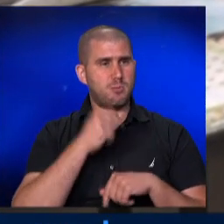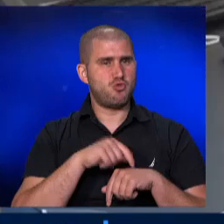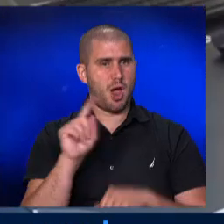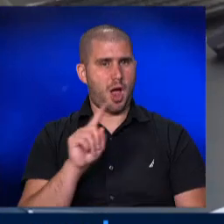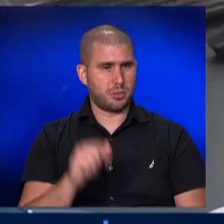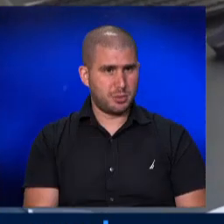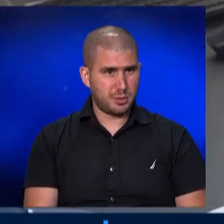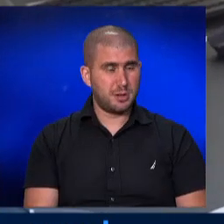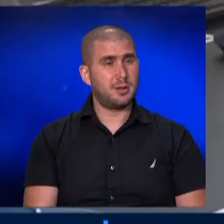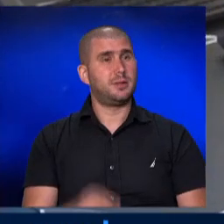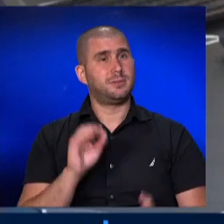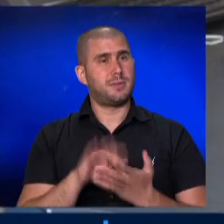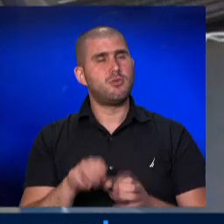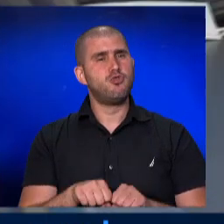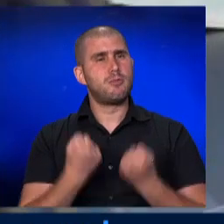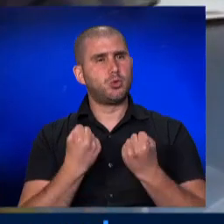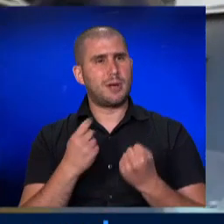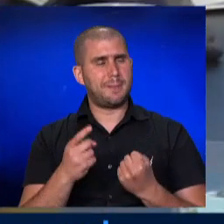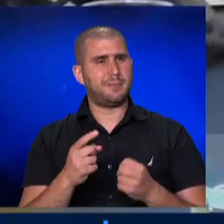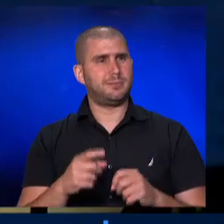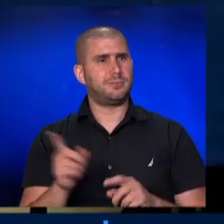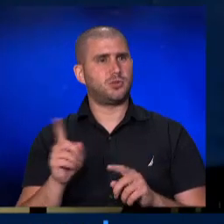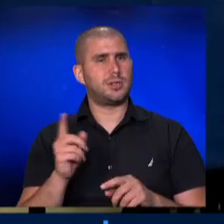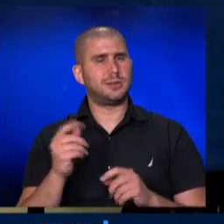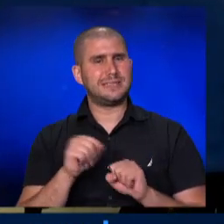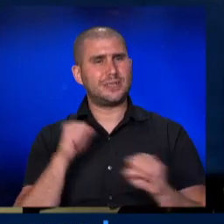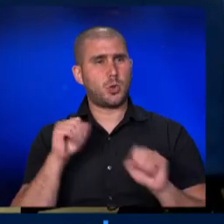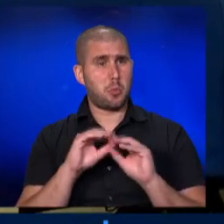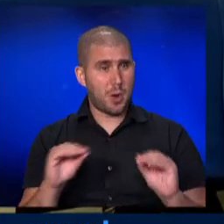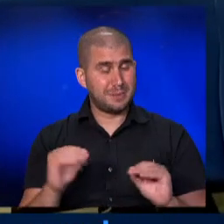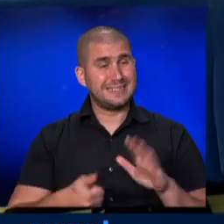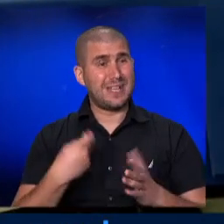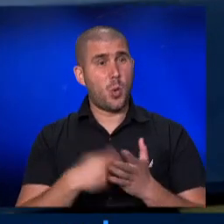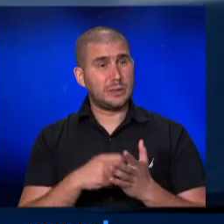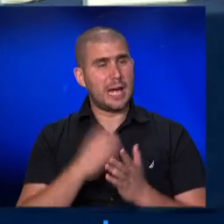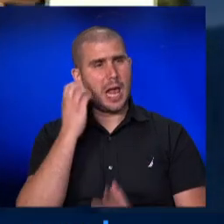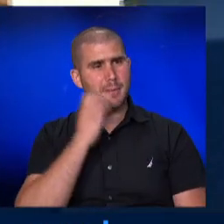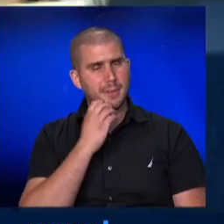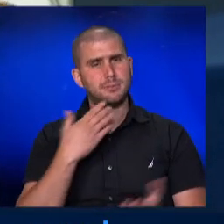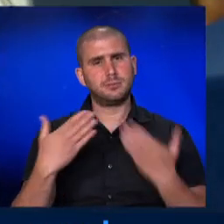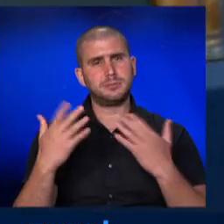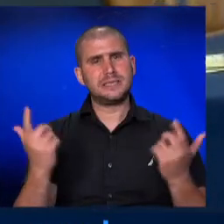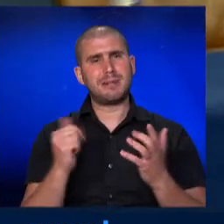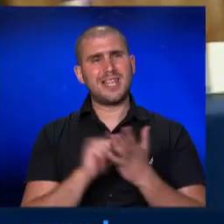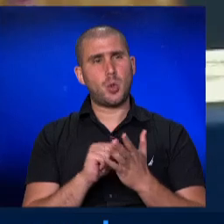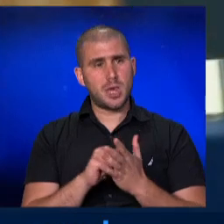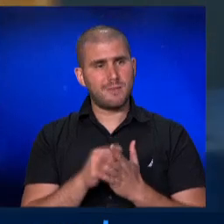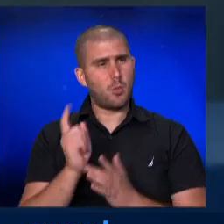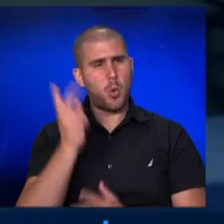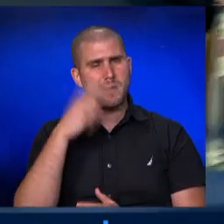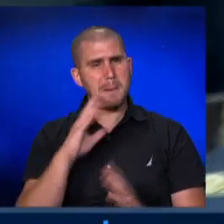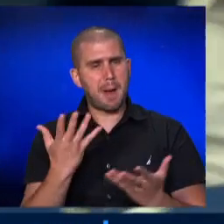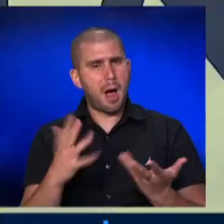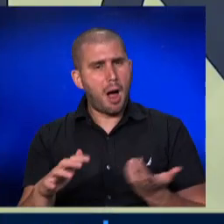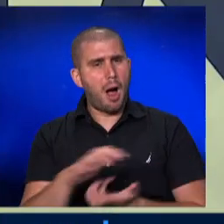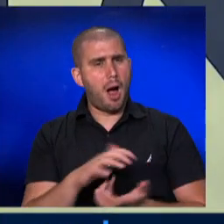1, במסגרת השיבושים שמובילה הסתדרות המורים. שר אוצר ליברמן כנס הבוקר מסיבת עיתונאים, והוא לא מבין על מה